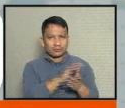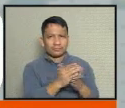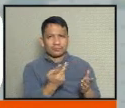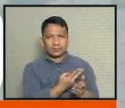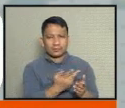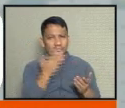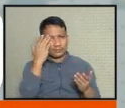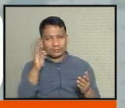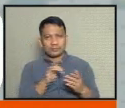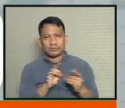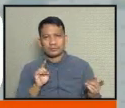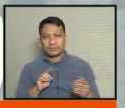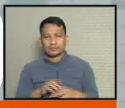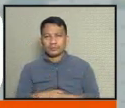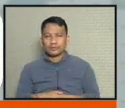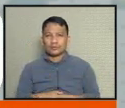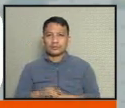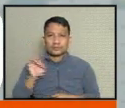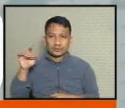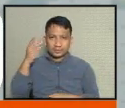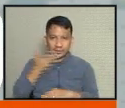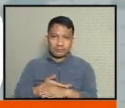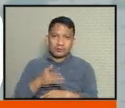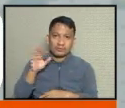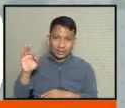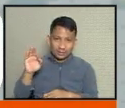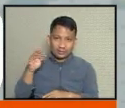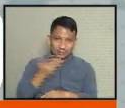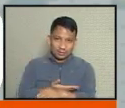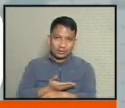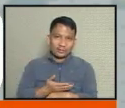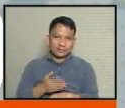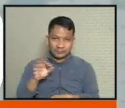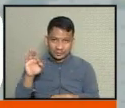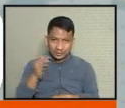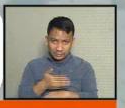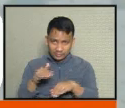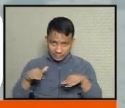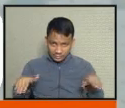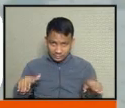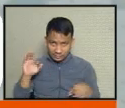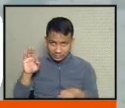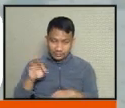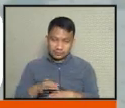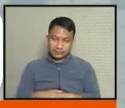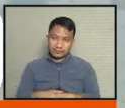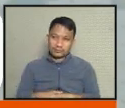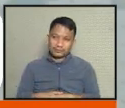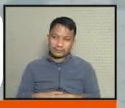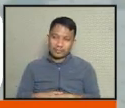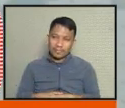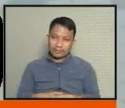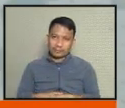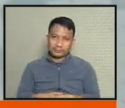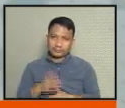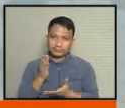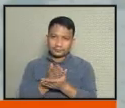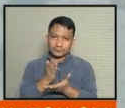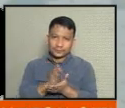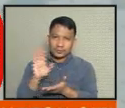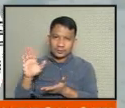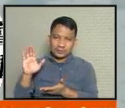Sir, meron silang siyam na anak. Po, sir. Okay. Sir, tantanan mo na